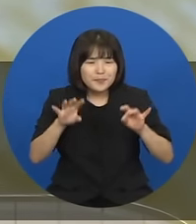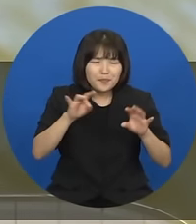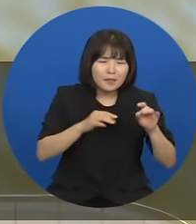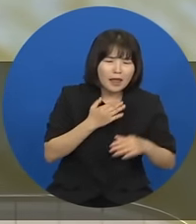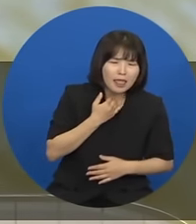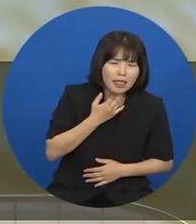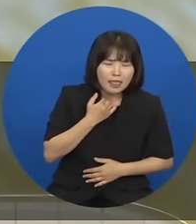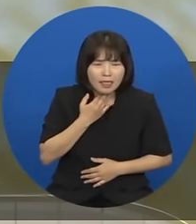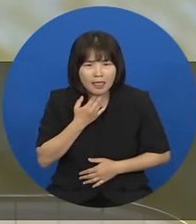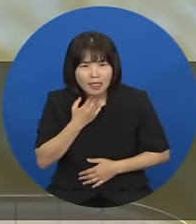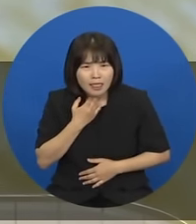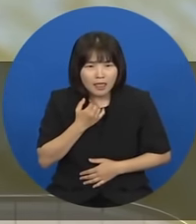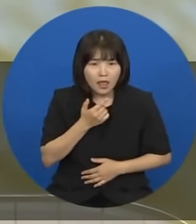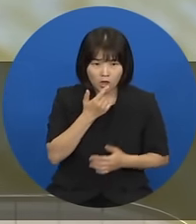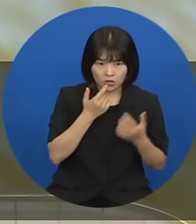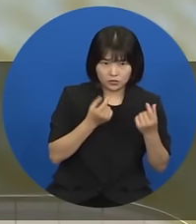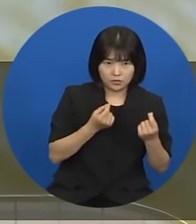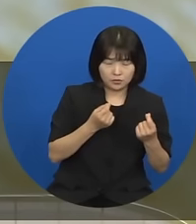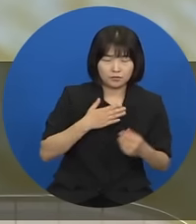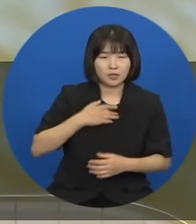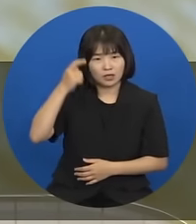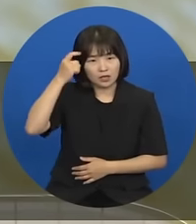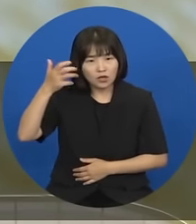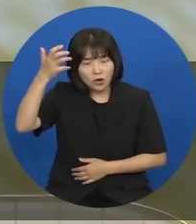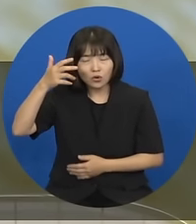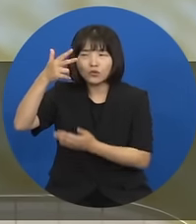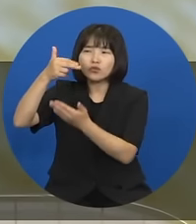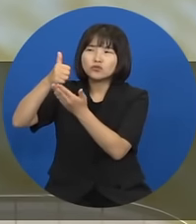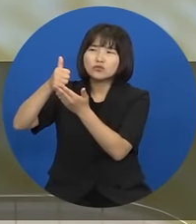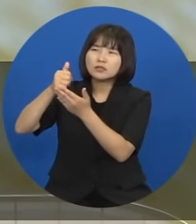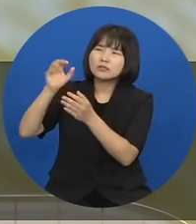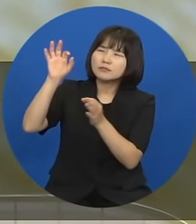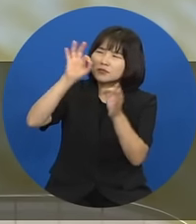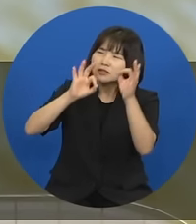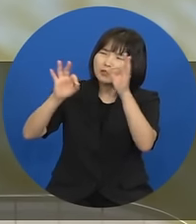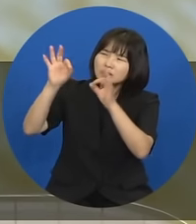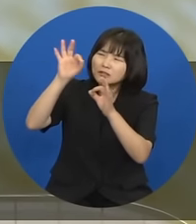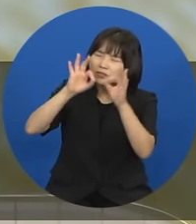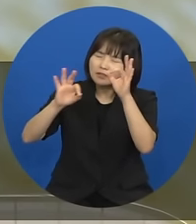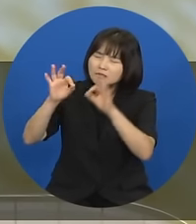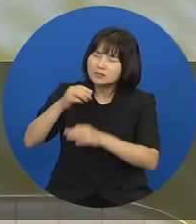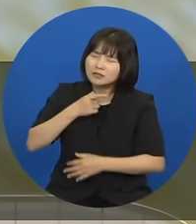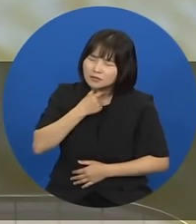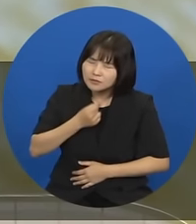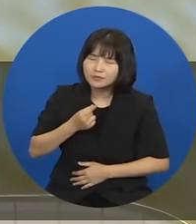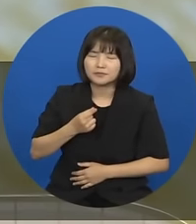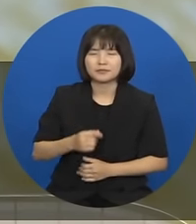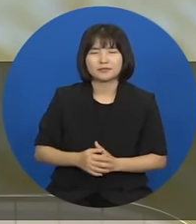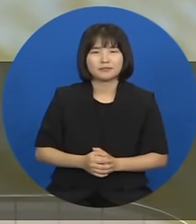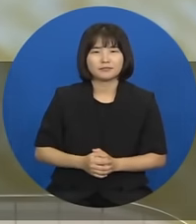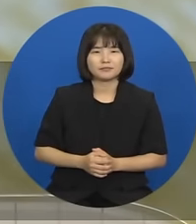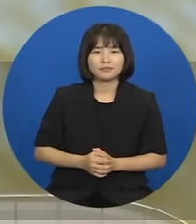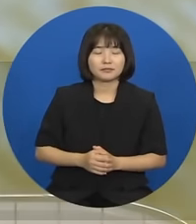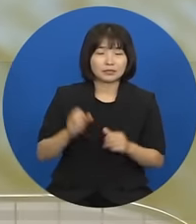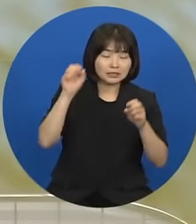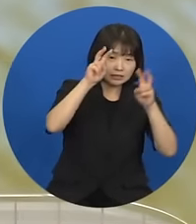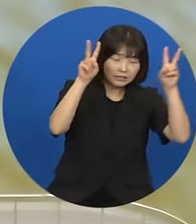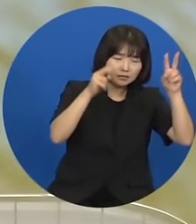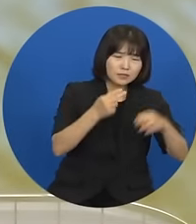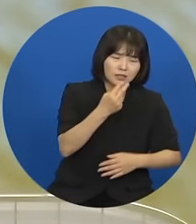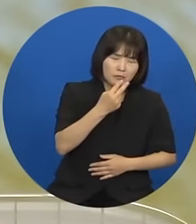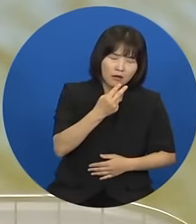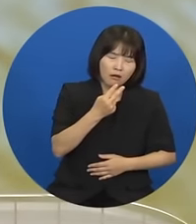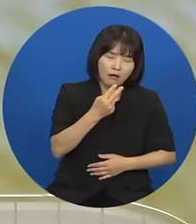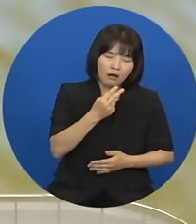찾아 헐떡이듯이 영혼이 주님을 찾아 헐떡입니다. 사슴의 생명이